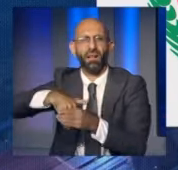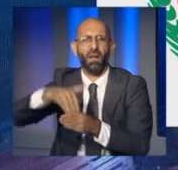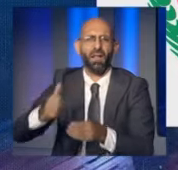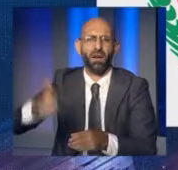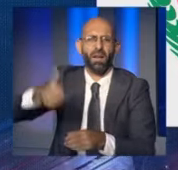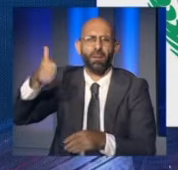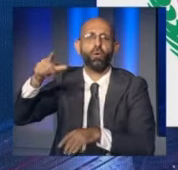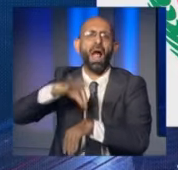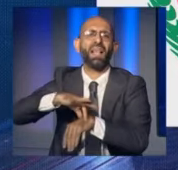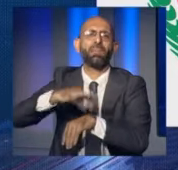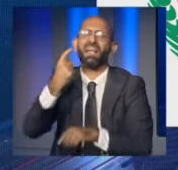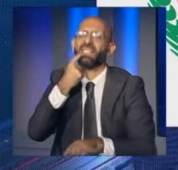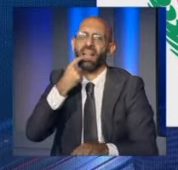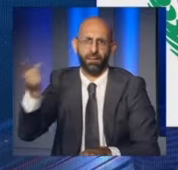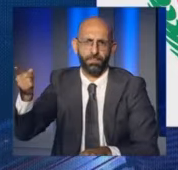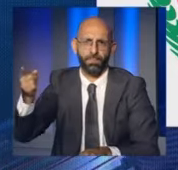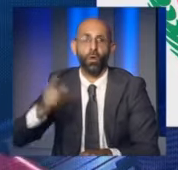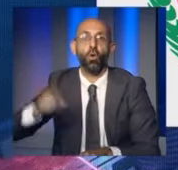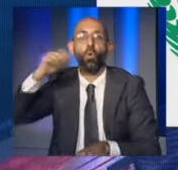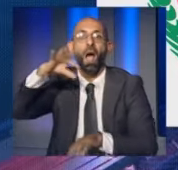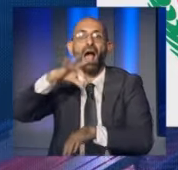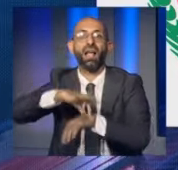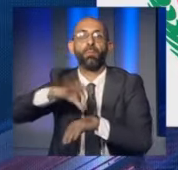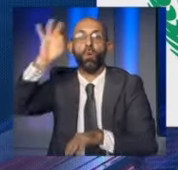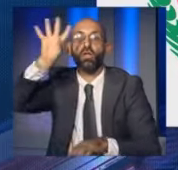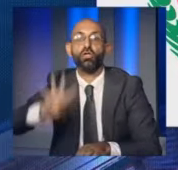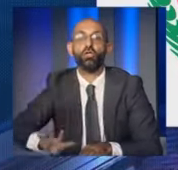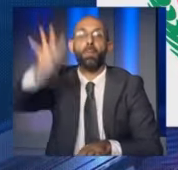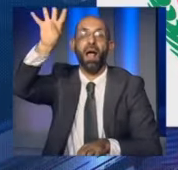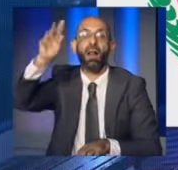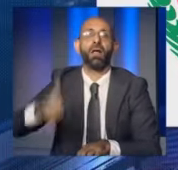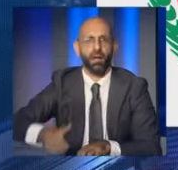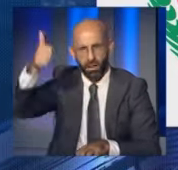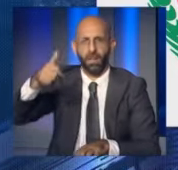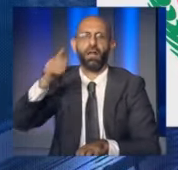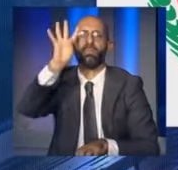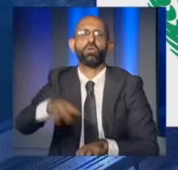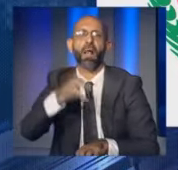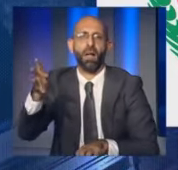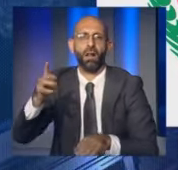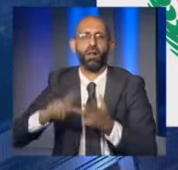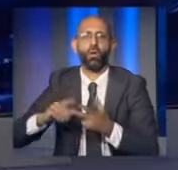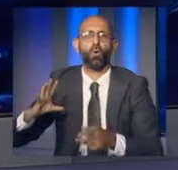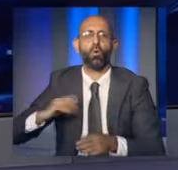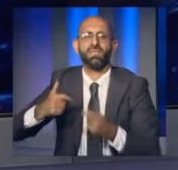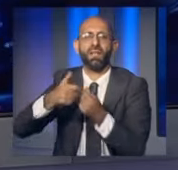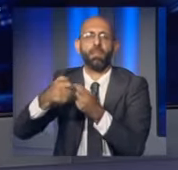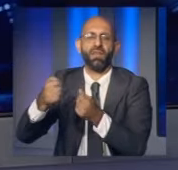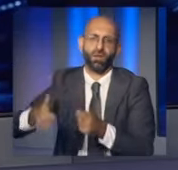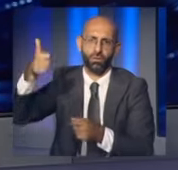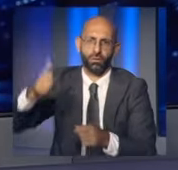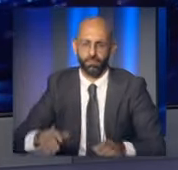رضا ورأفت خليل. وفي انتخابات عضوية نقابة أطباء الشمال فازت لائحة تيار المستقبل ومرشح تيار